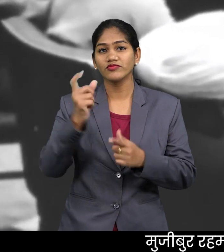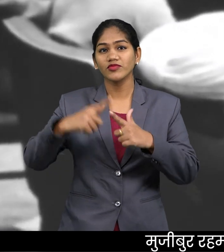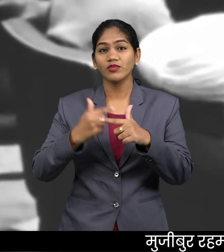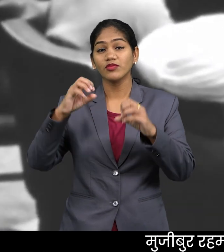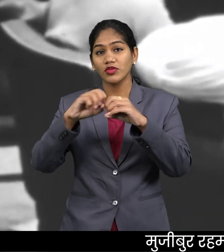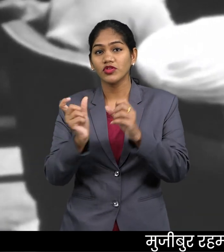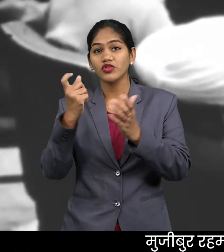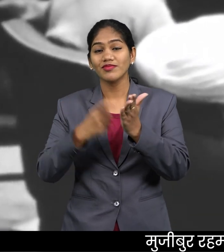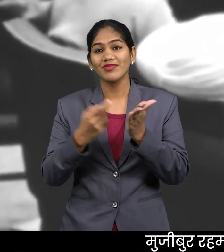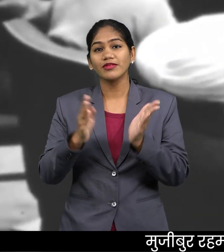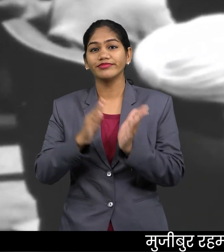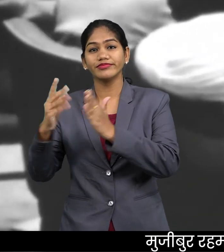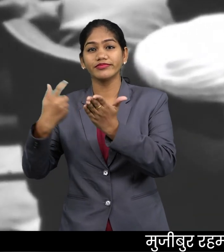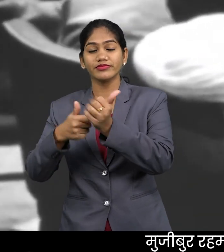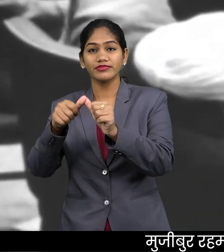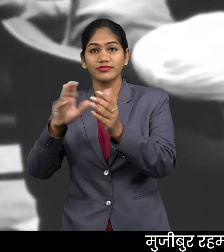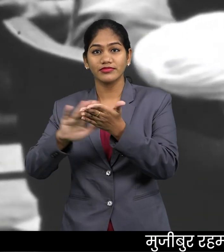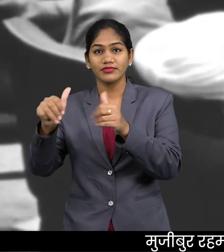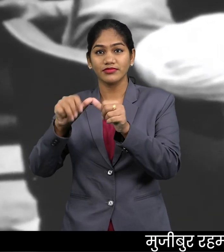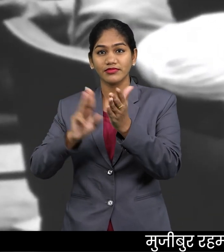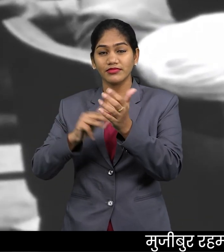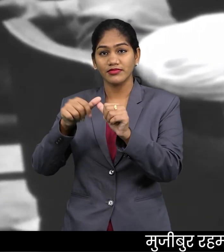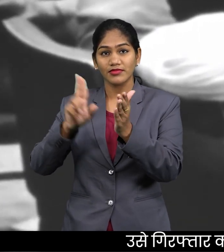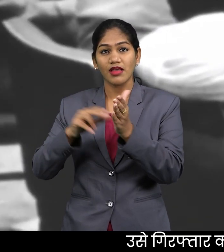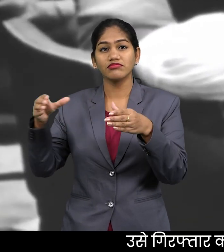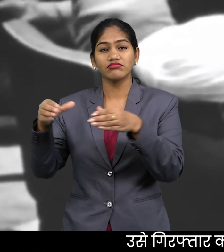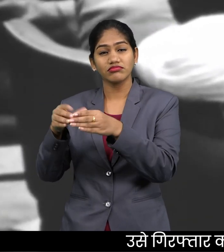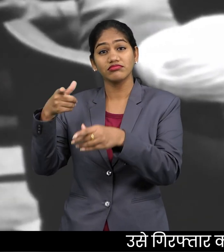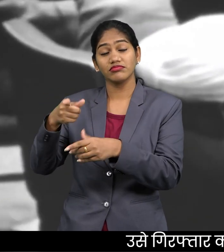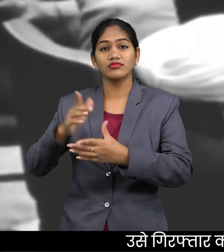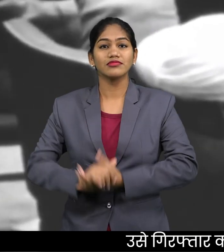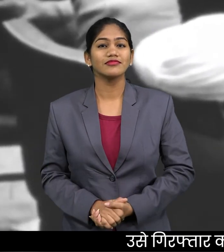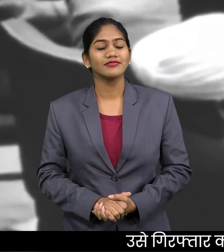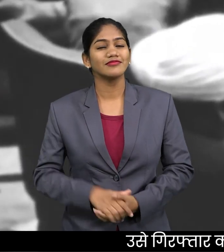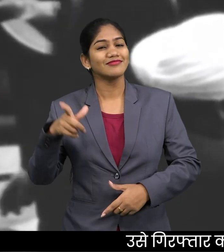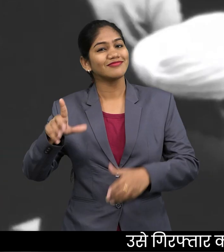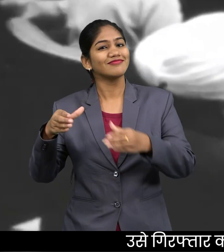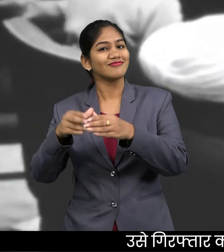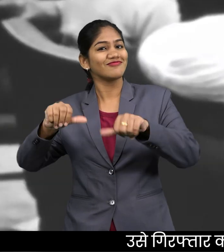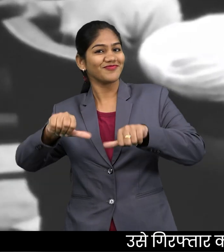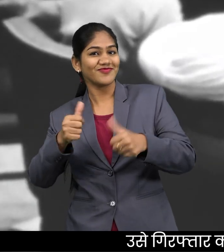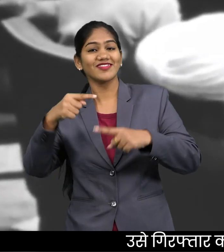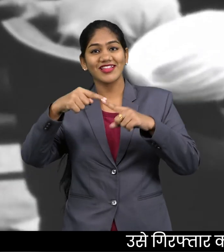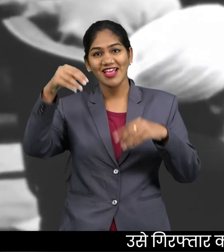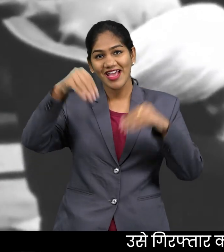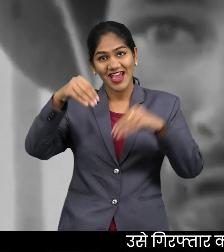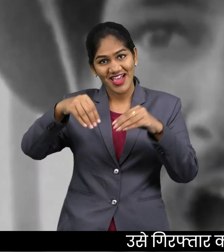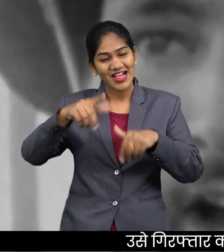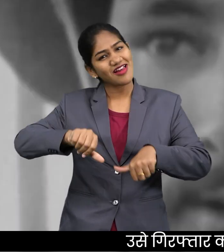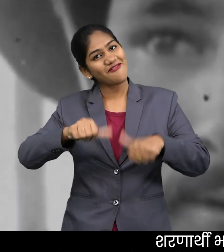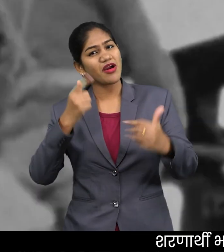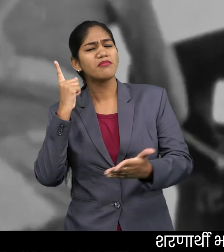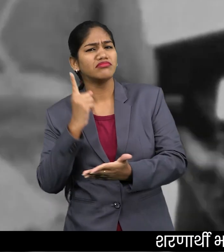मुजीबुर रहमान की पार्टी ने चुनाव जीता, लेकिन उसे गिरफ्तार कर लिया गया, जिससे सैन्य दमन